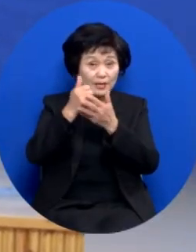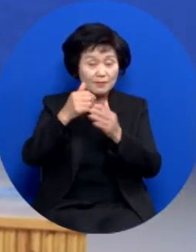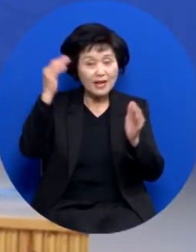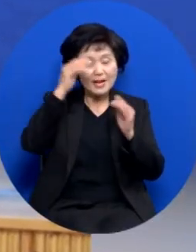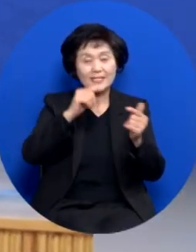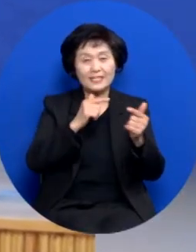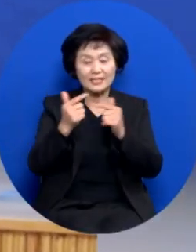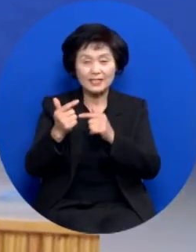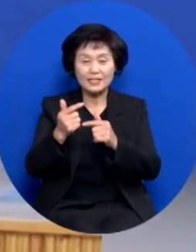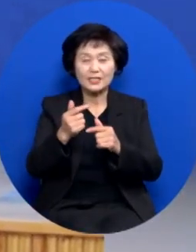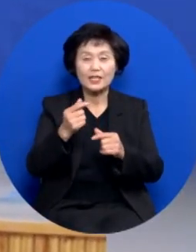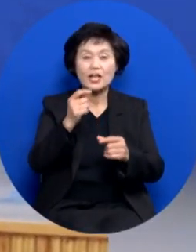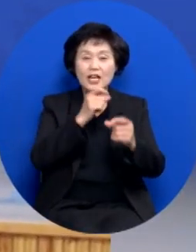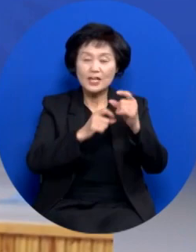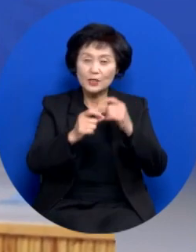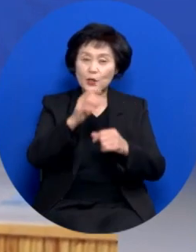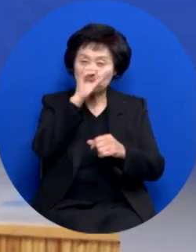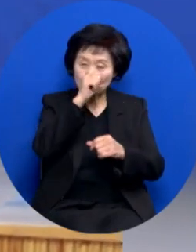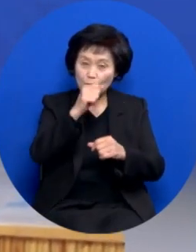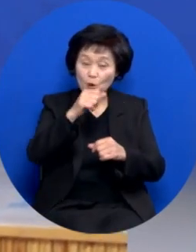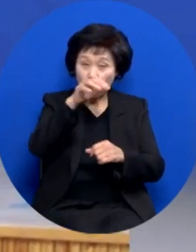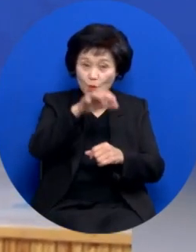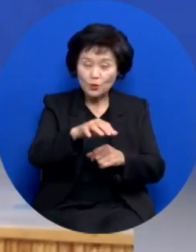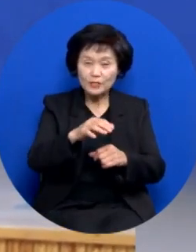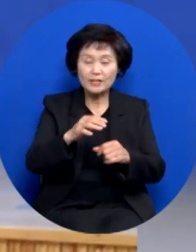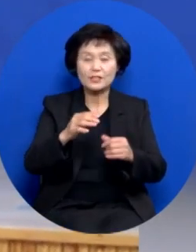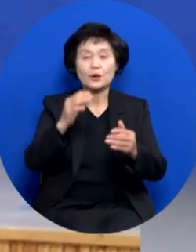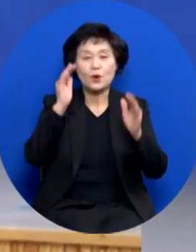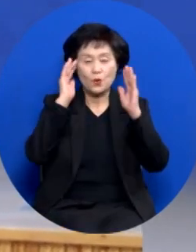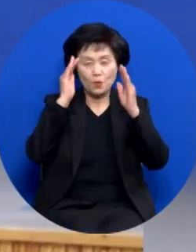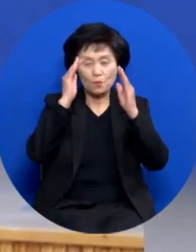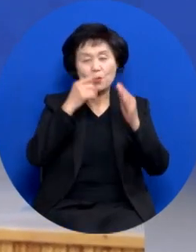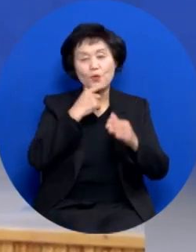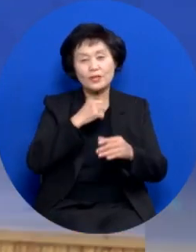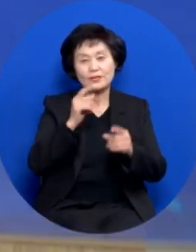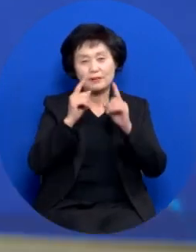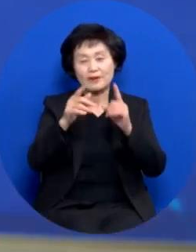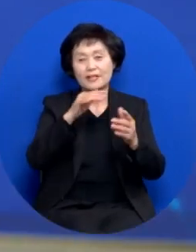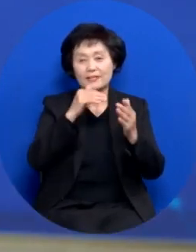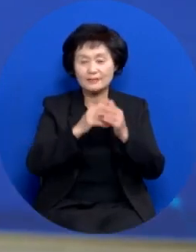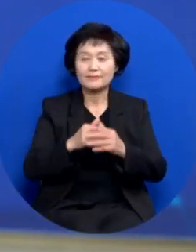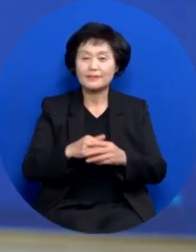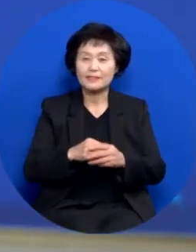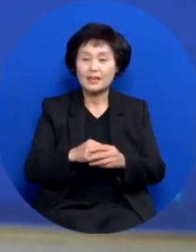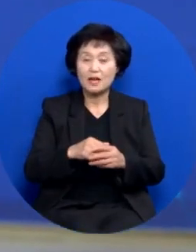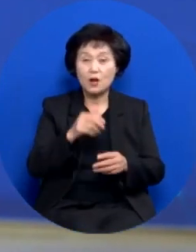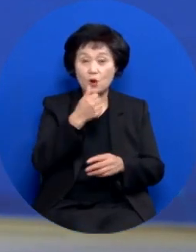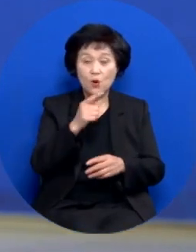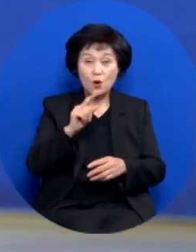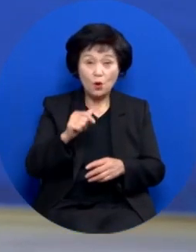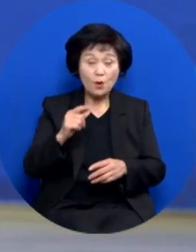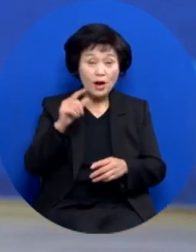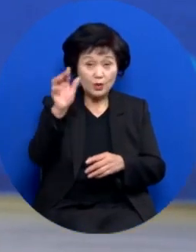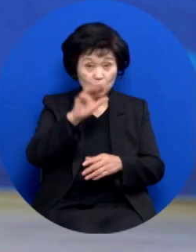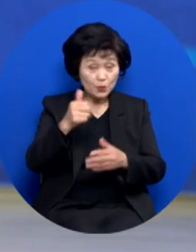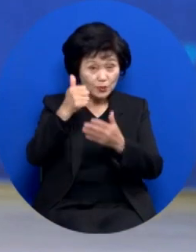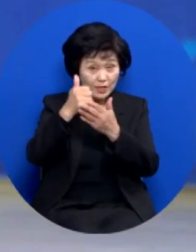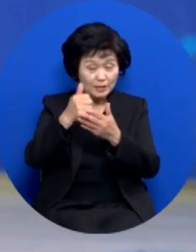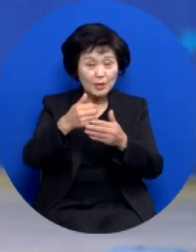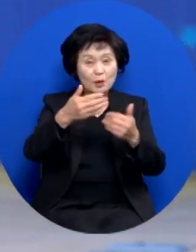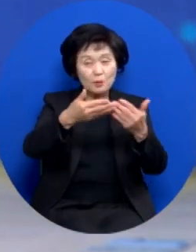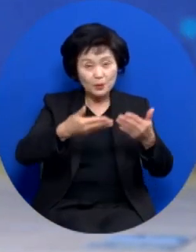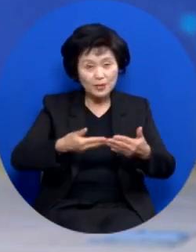보다 좋은 환경에서 마음껏 공부할 수 있길 바란다고 전했습니다. 서울신대 황덕형 총장은 보내주신 기도와